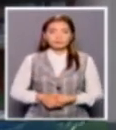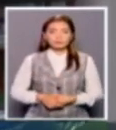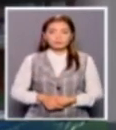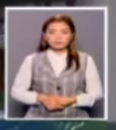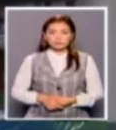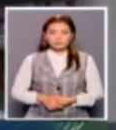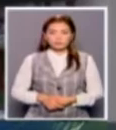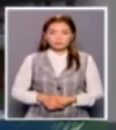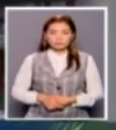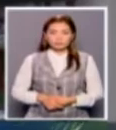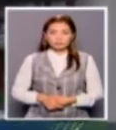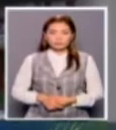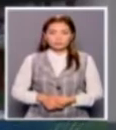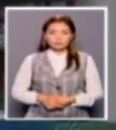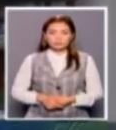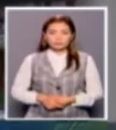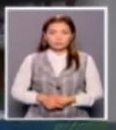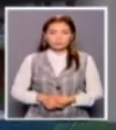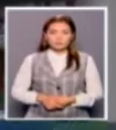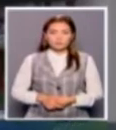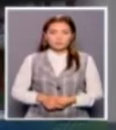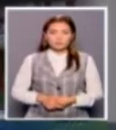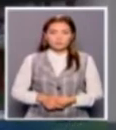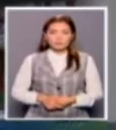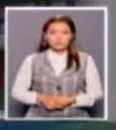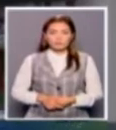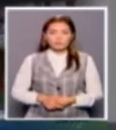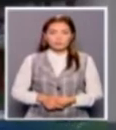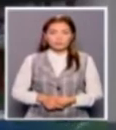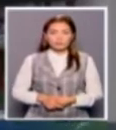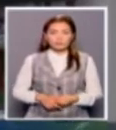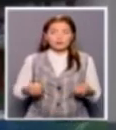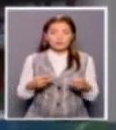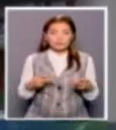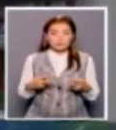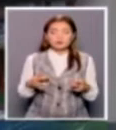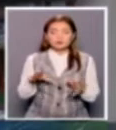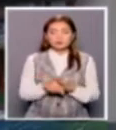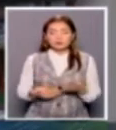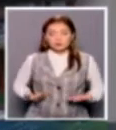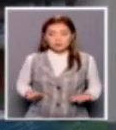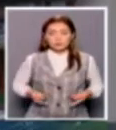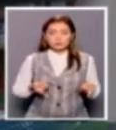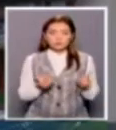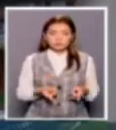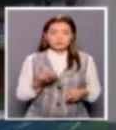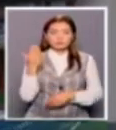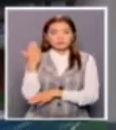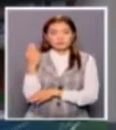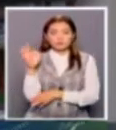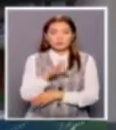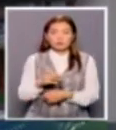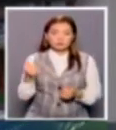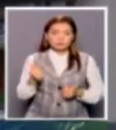бой ұрып тұр ақын. Мысалы бұл енді параллелизм дегеніміздің өзі мысалы